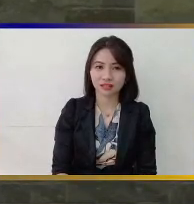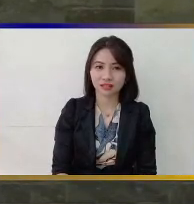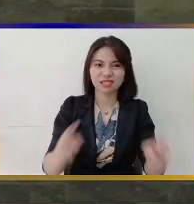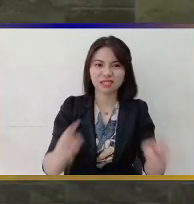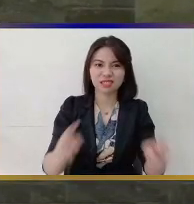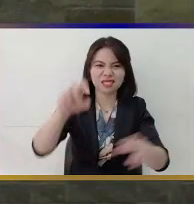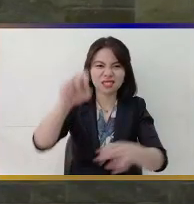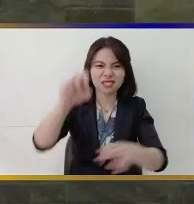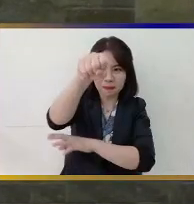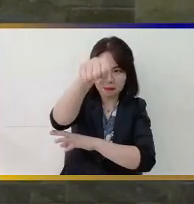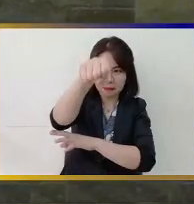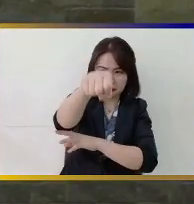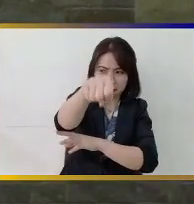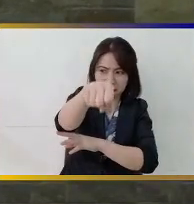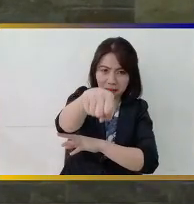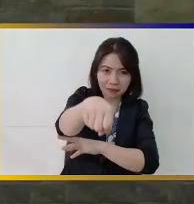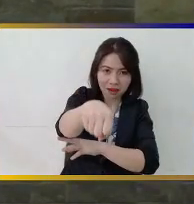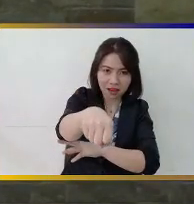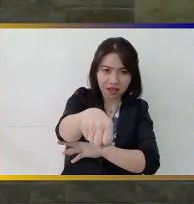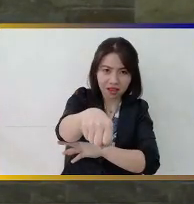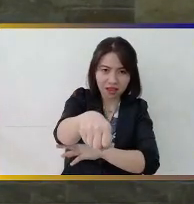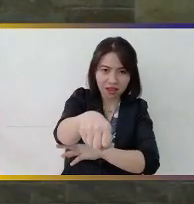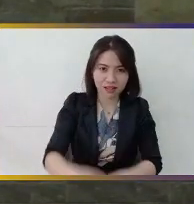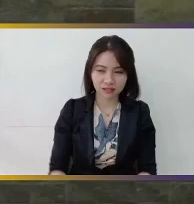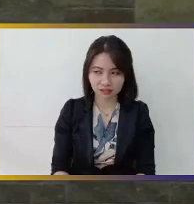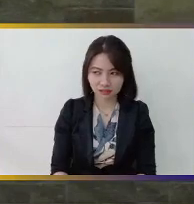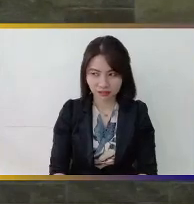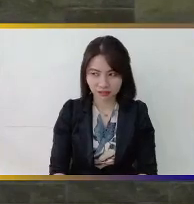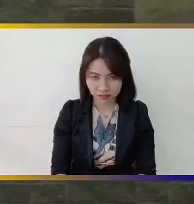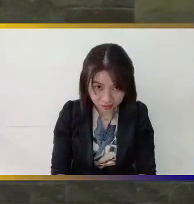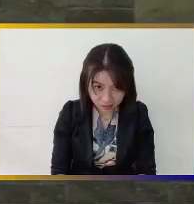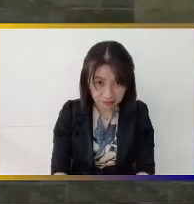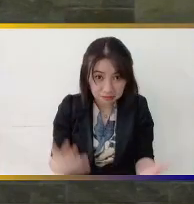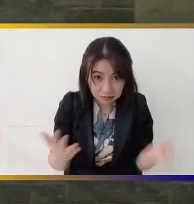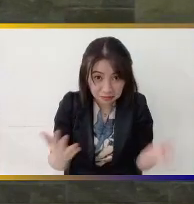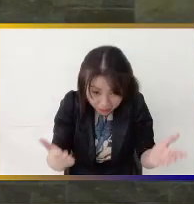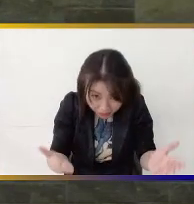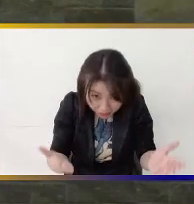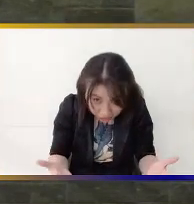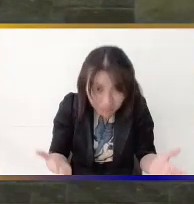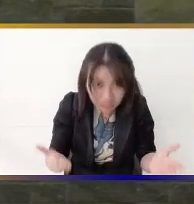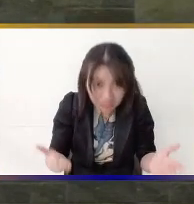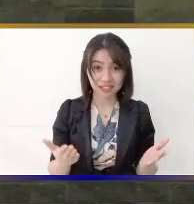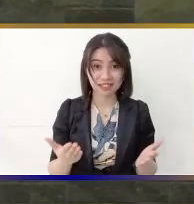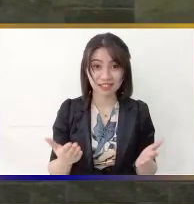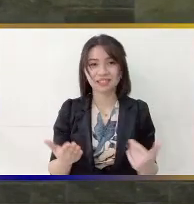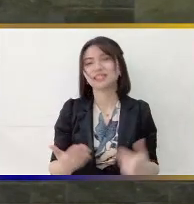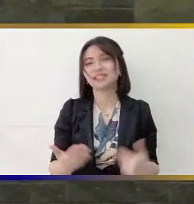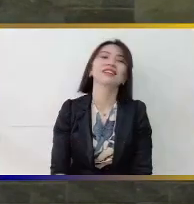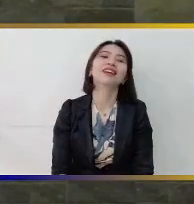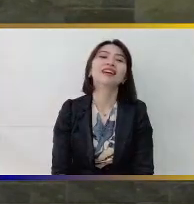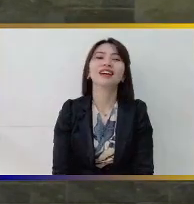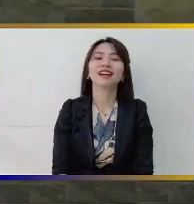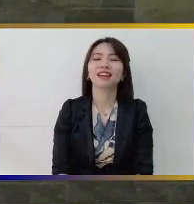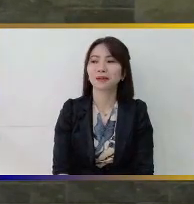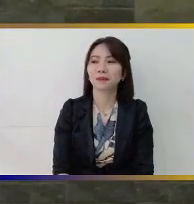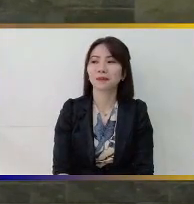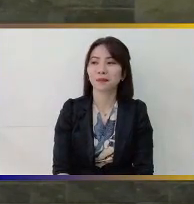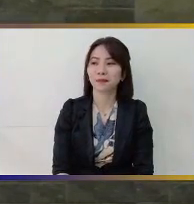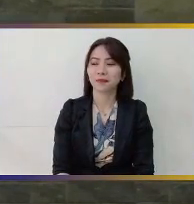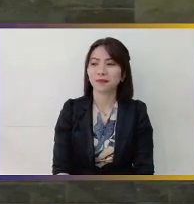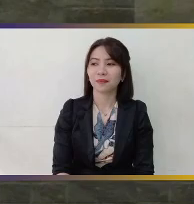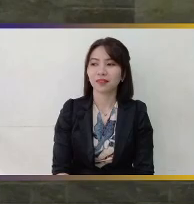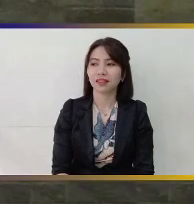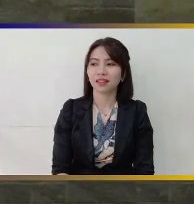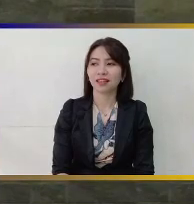Okay? Nakakaintindihan tayo? All right. Pensyan nyo na si Rick. Wala siyang kalam-alam sa interpretation ng Bible. Okay?